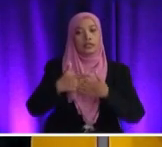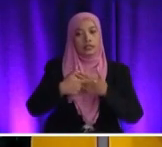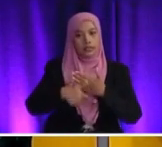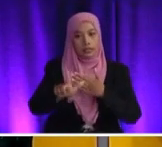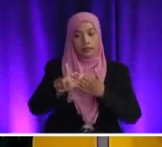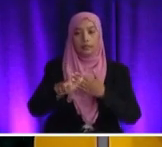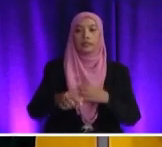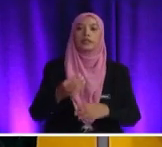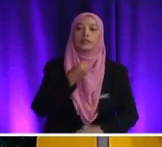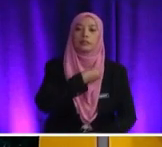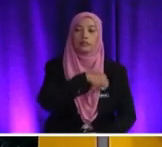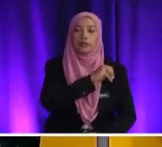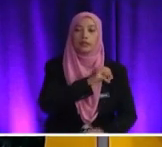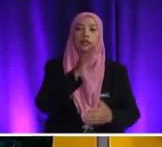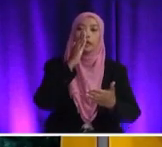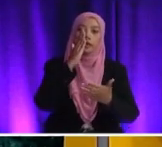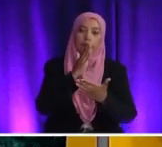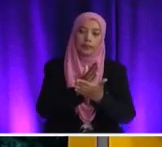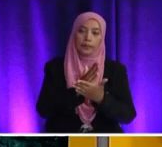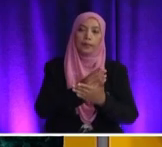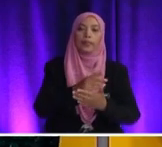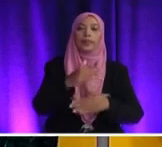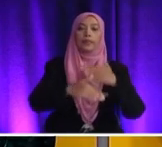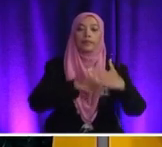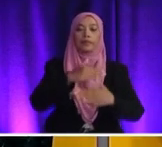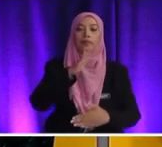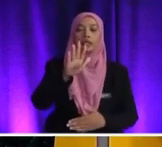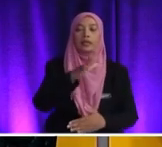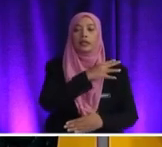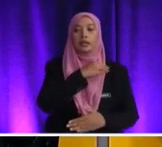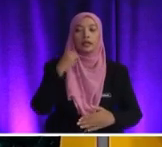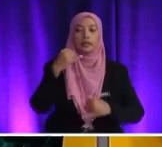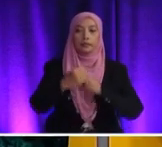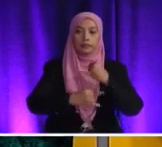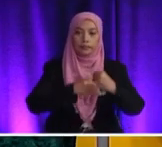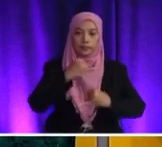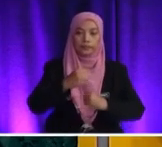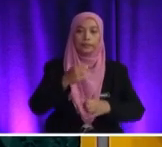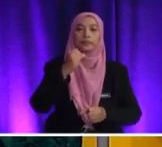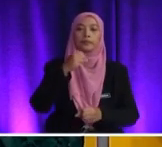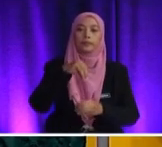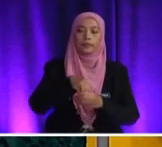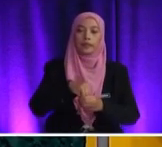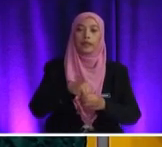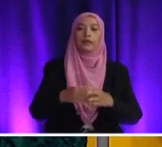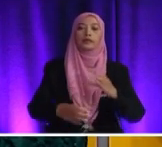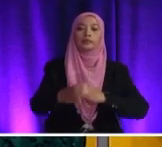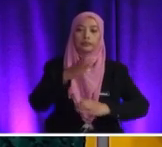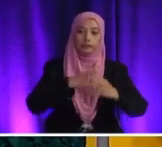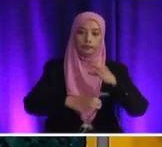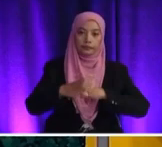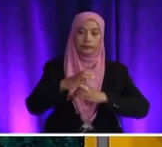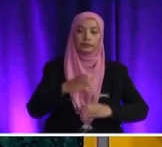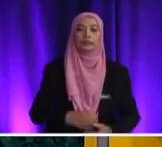tamat tingkat anime dan berjaya dalam cita-cita yang diimpikannya jadi CEO ada tugasnya untuk